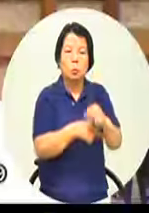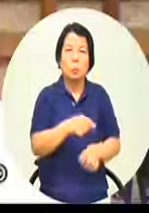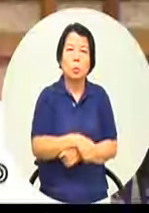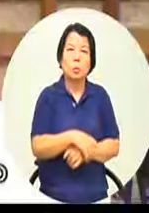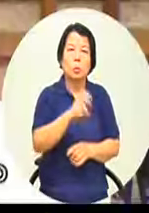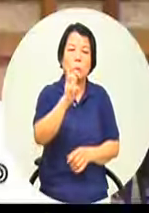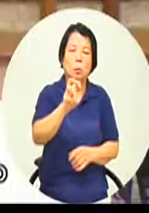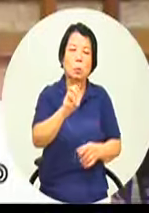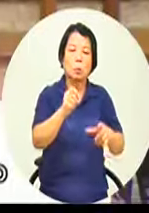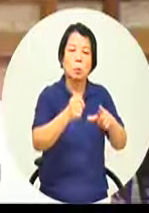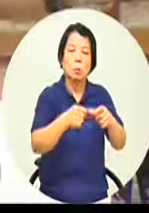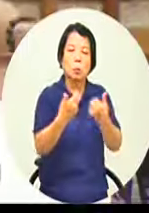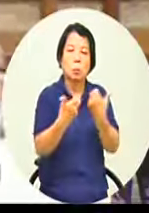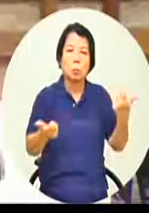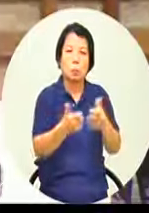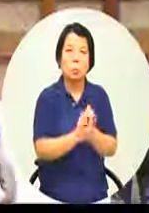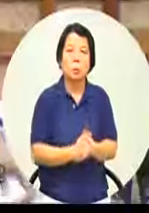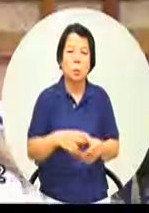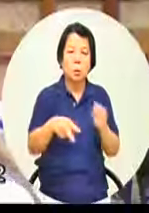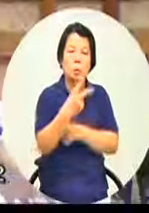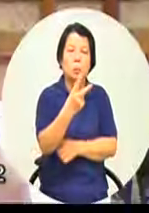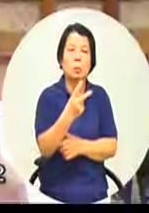都要200公分的长度。